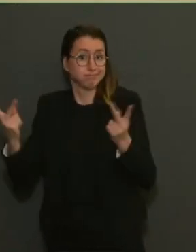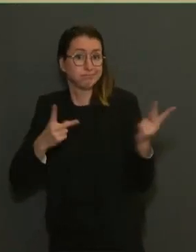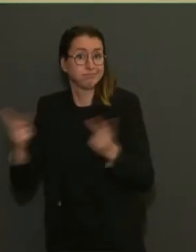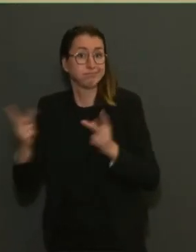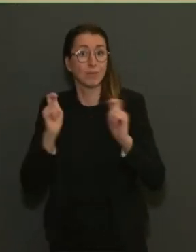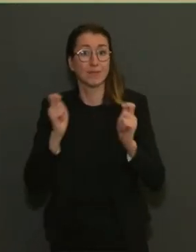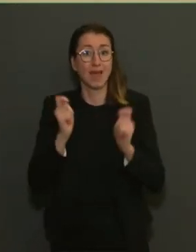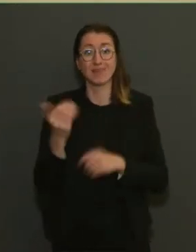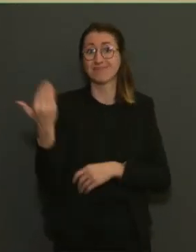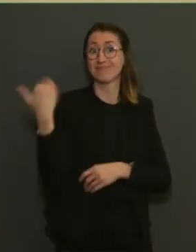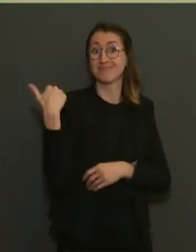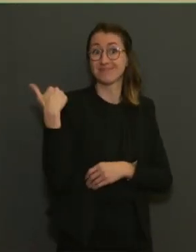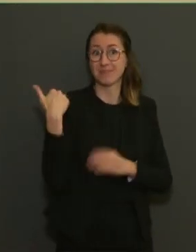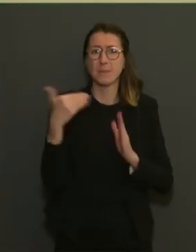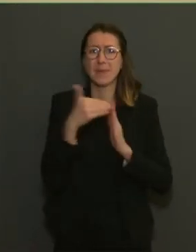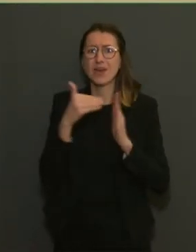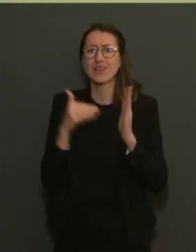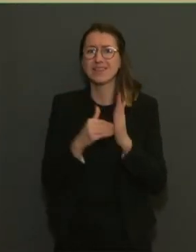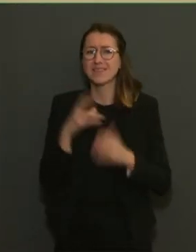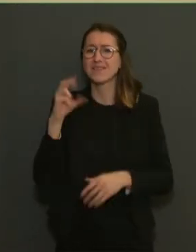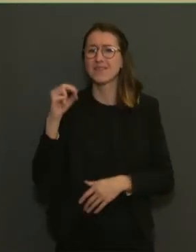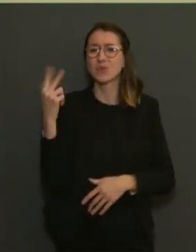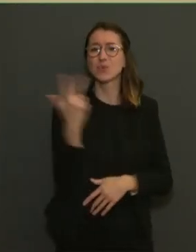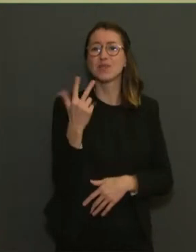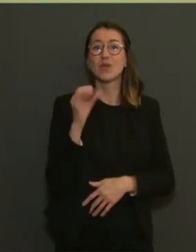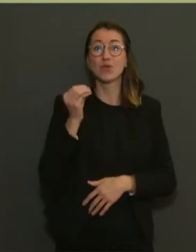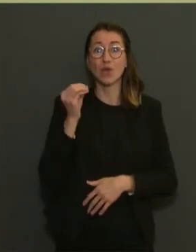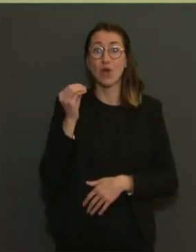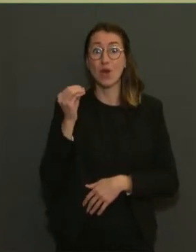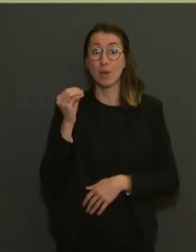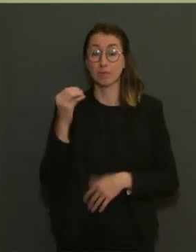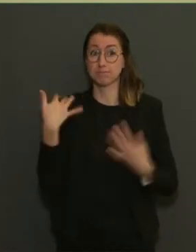triste record de 743 admissions,